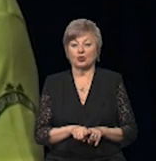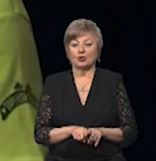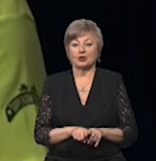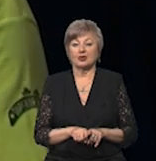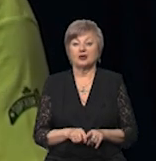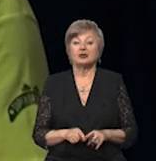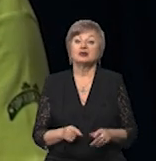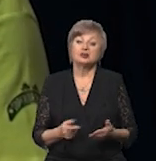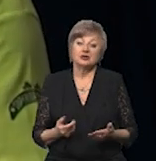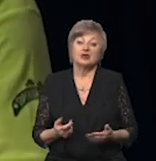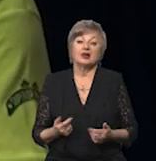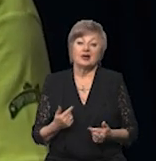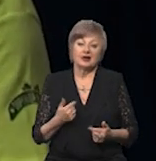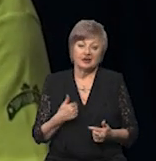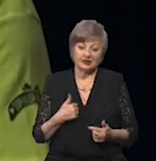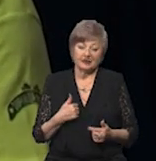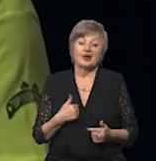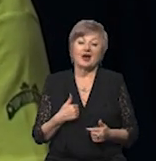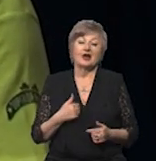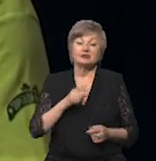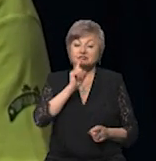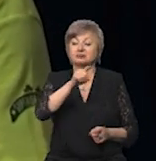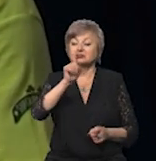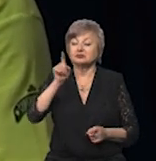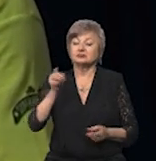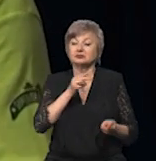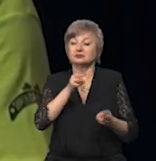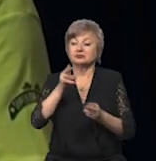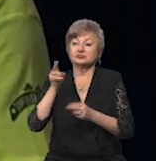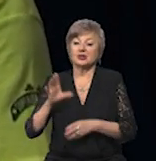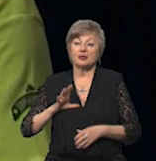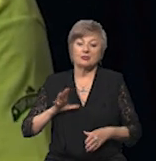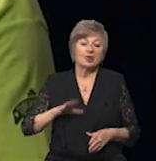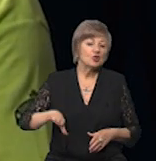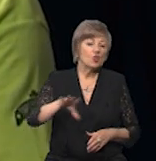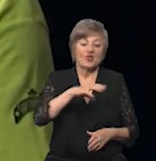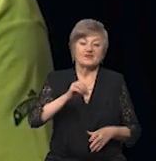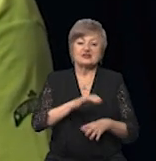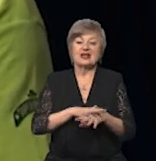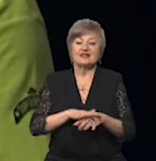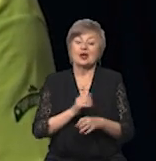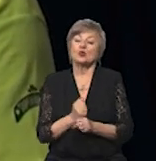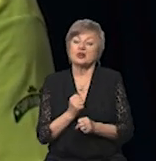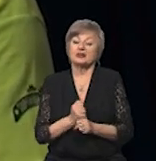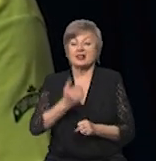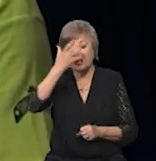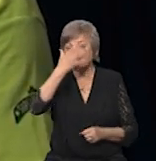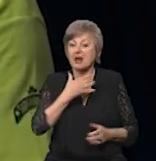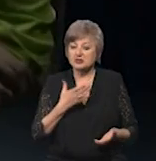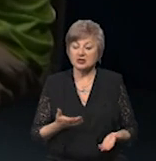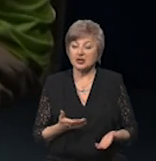не об'ятне. Я де тільки не був, але ж не всі народи роблять маски. І